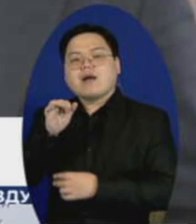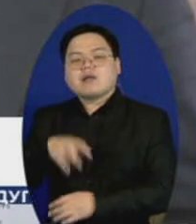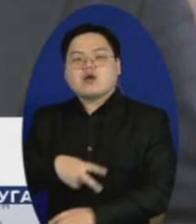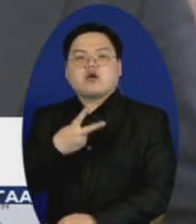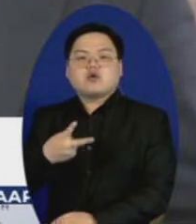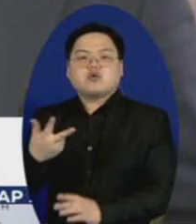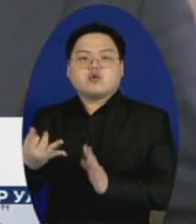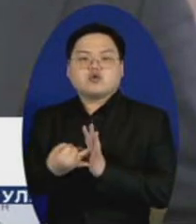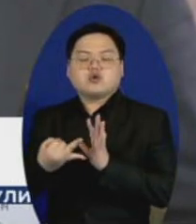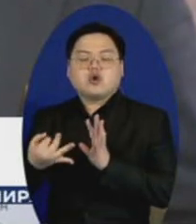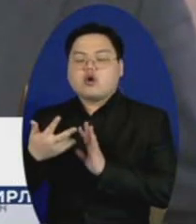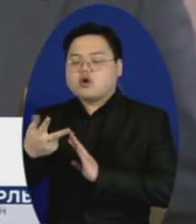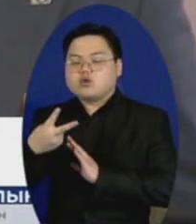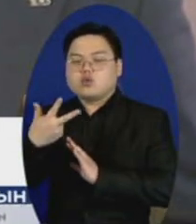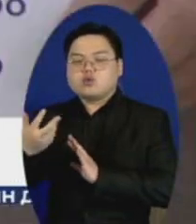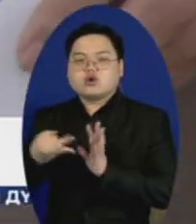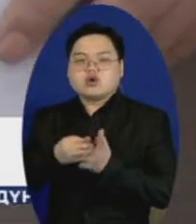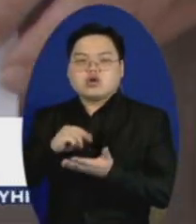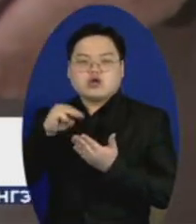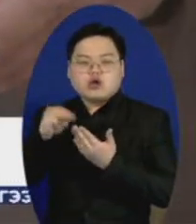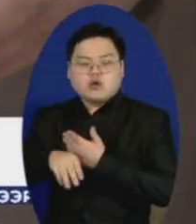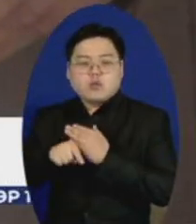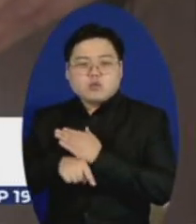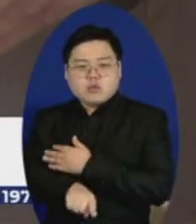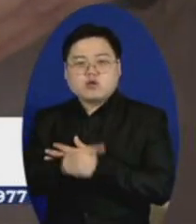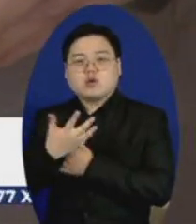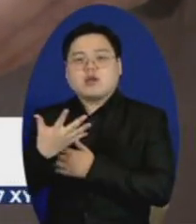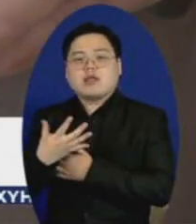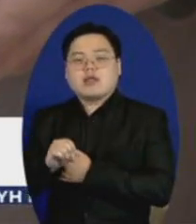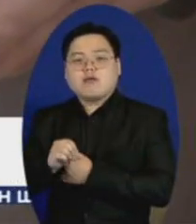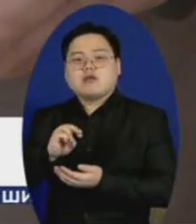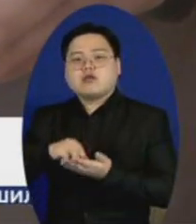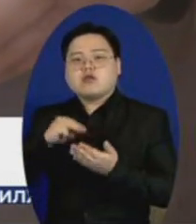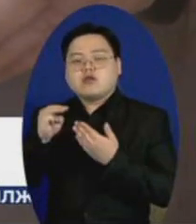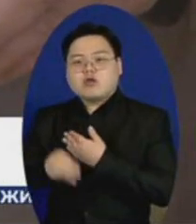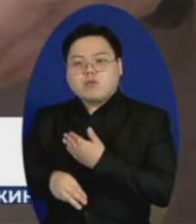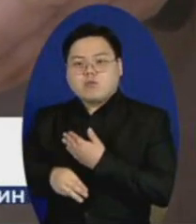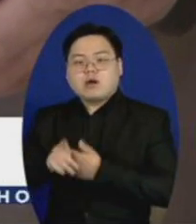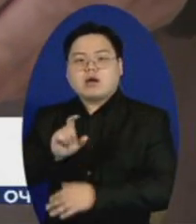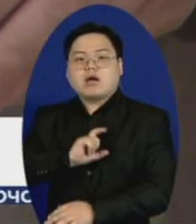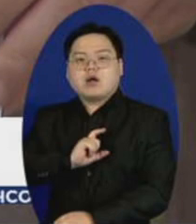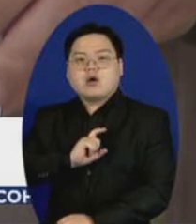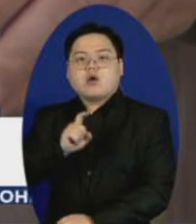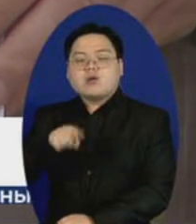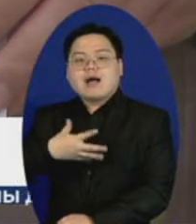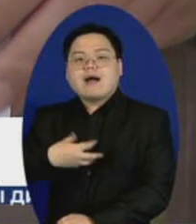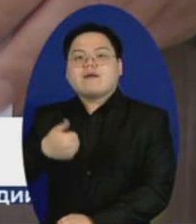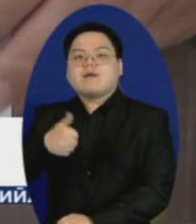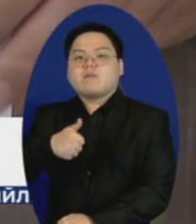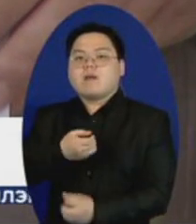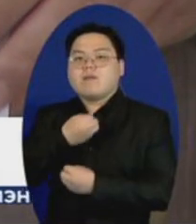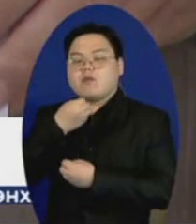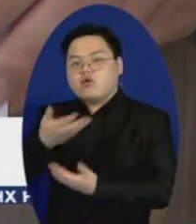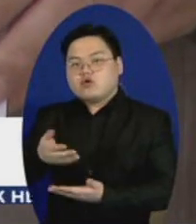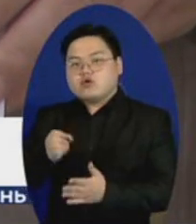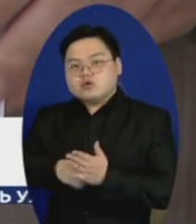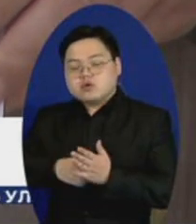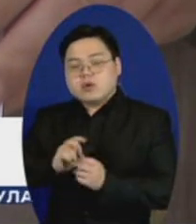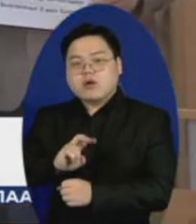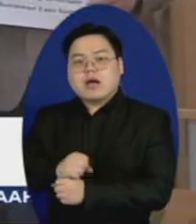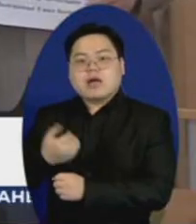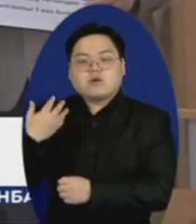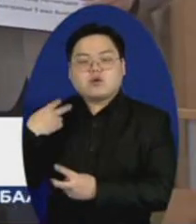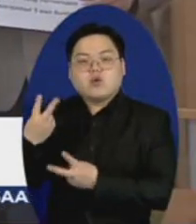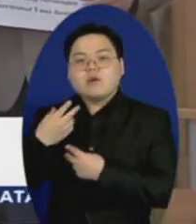тэрбум төгрөгөөс одоогоор 150 гаруй тэрбум төгрөгийг Капитал банкны ирэх хүлээн авагчаа гаргаж өгөх үүрэгтэй. За гэвч энэ хүү үүргээ биелүүлэхгүй